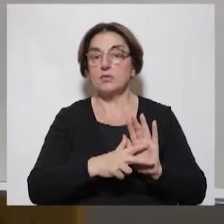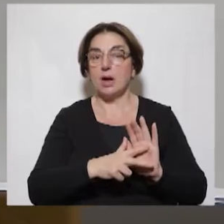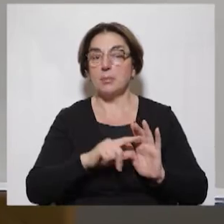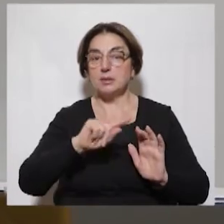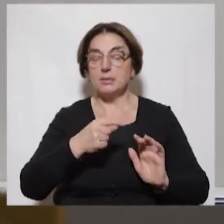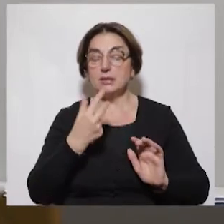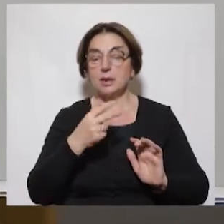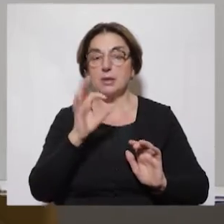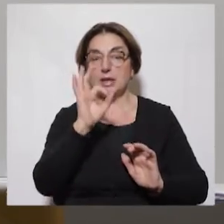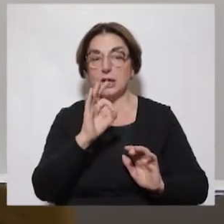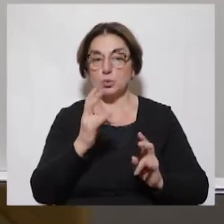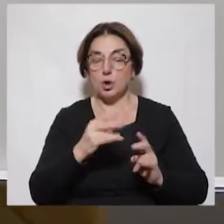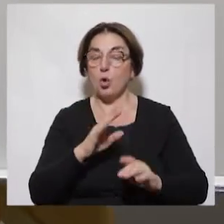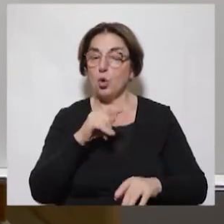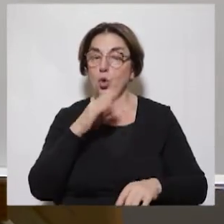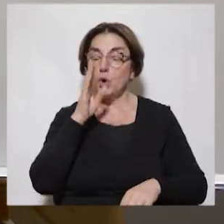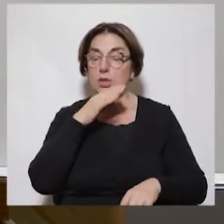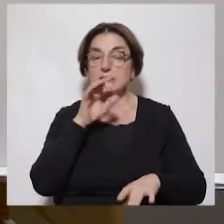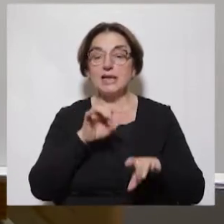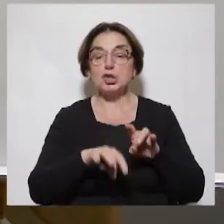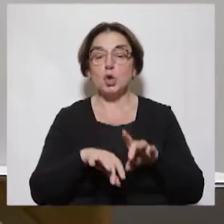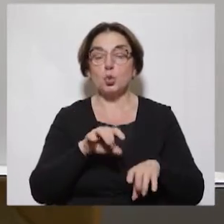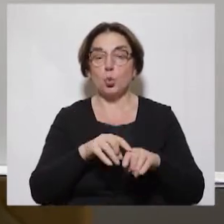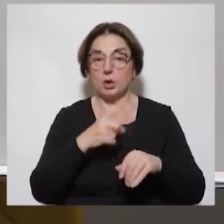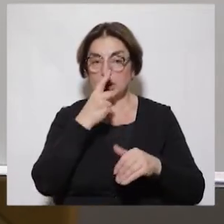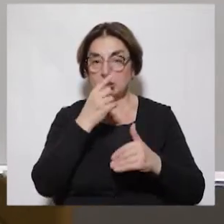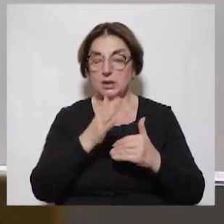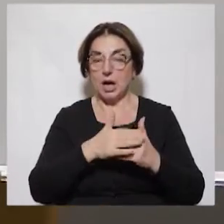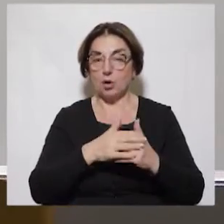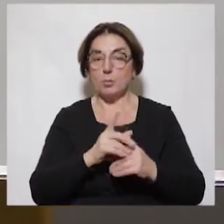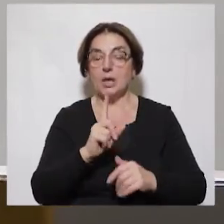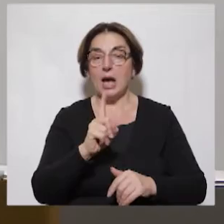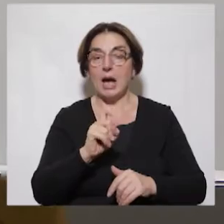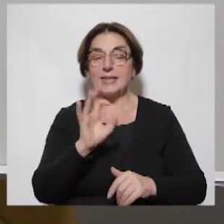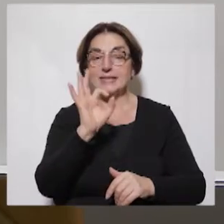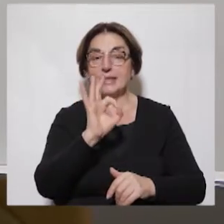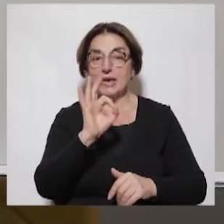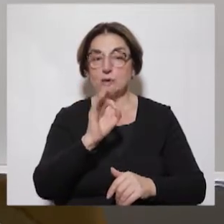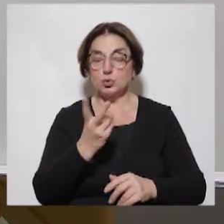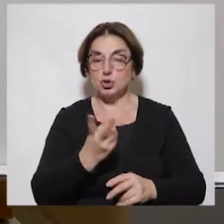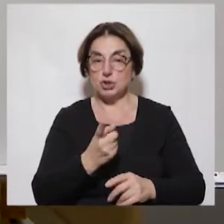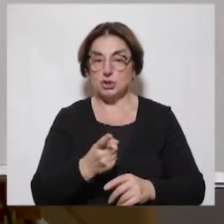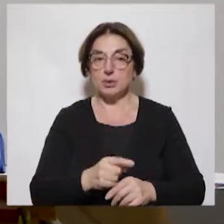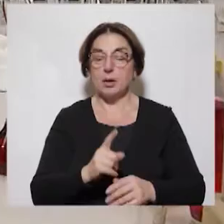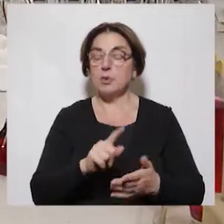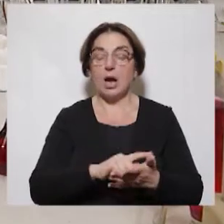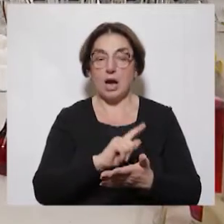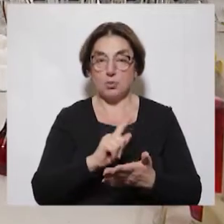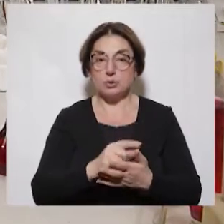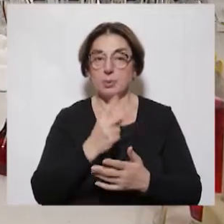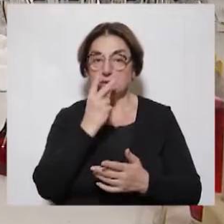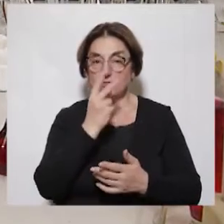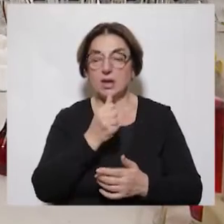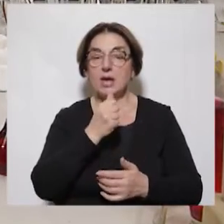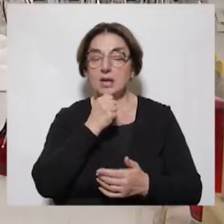78.3 გრადუს ცელსიუსია, ხოლო წყლის დუღილის ტემპერატურა დაახლოებით 100 გრადუს ცელსიუსია. ამას ჩვენ აუცილებლად